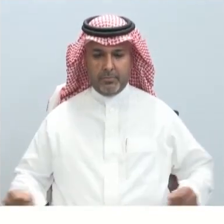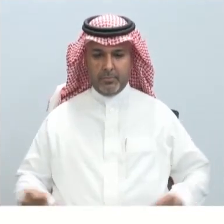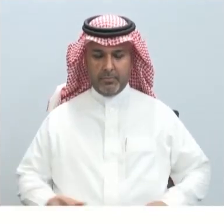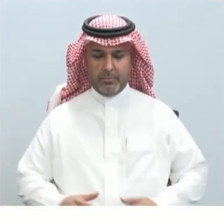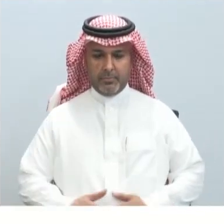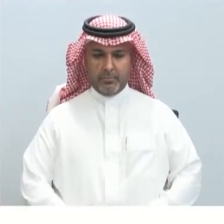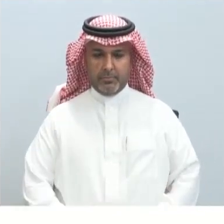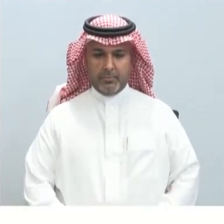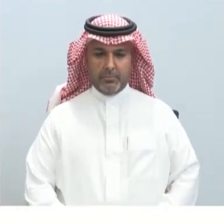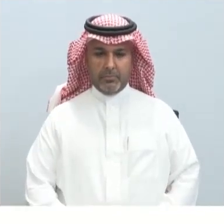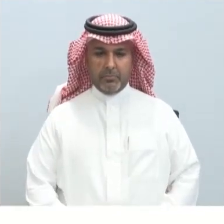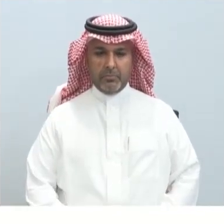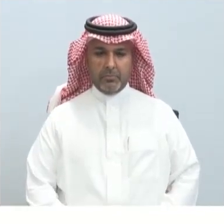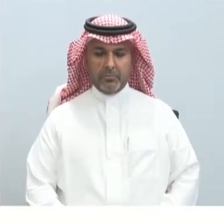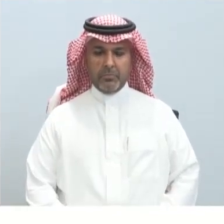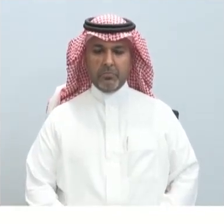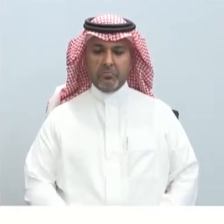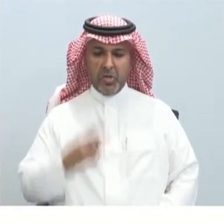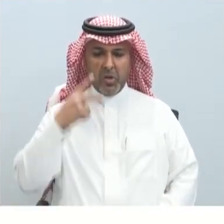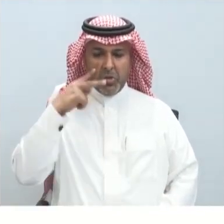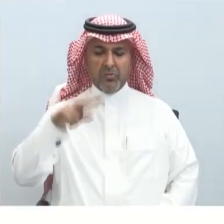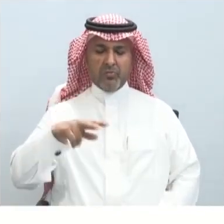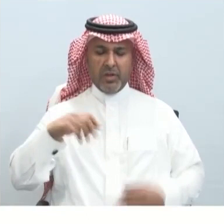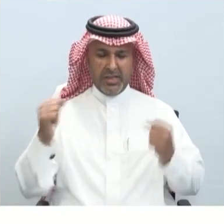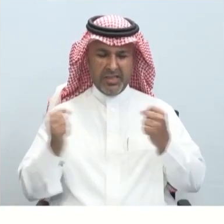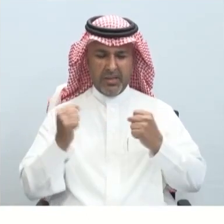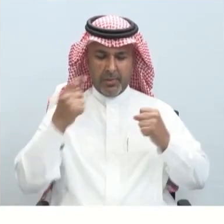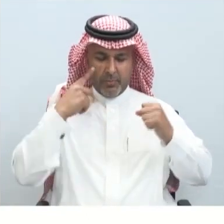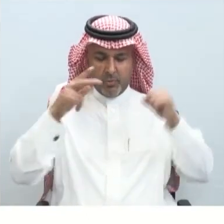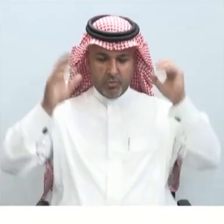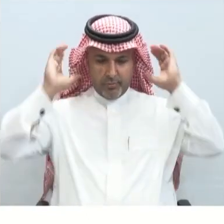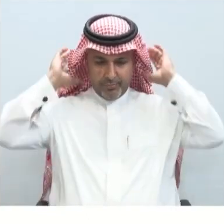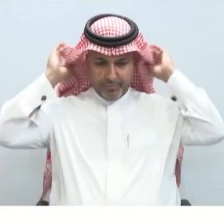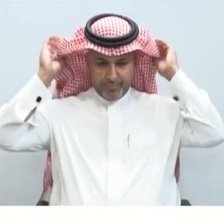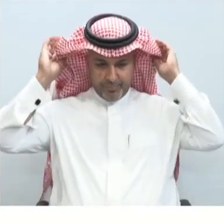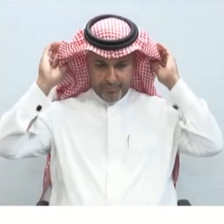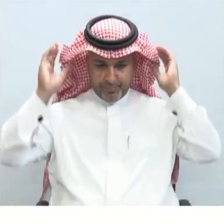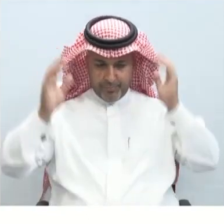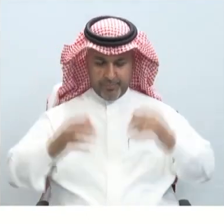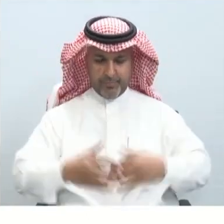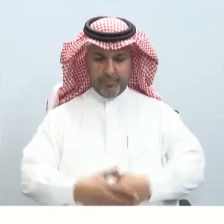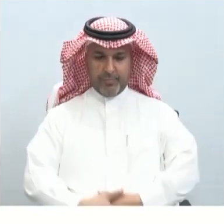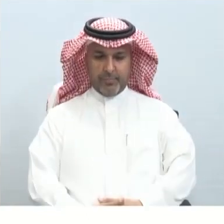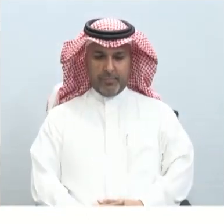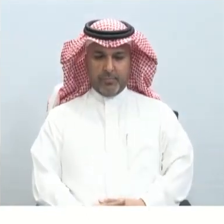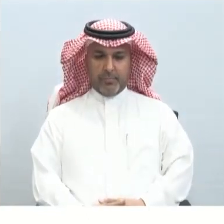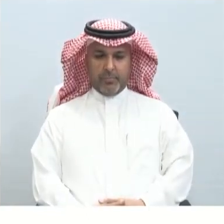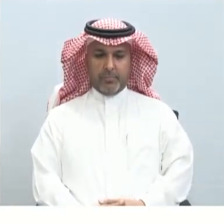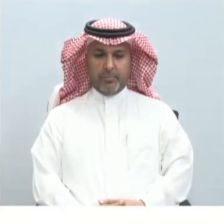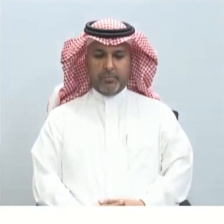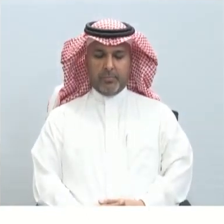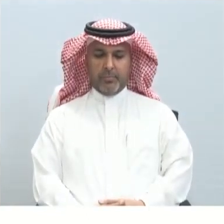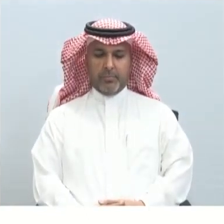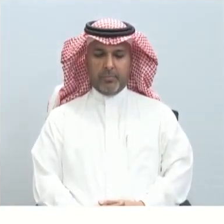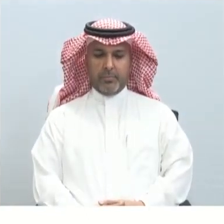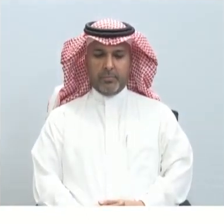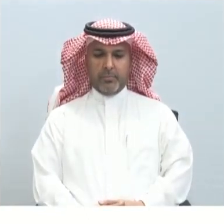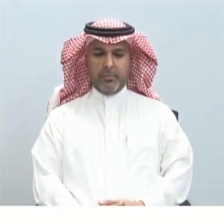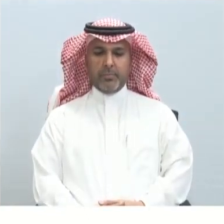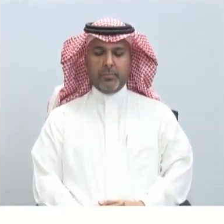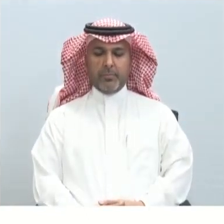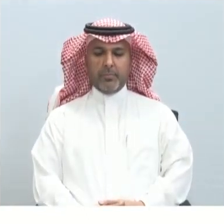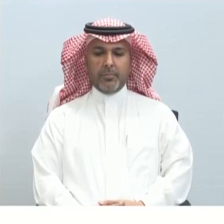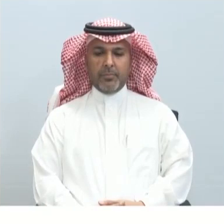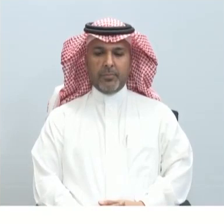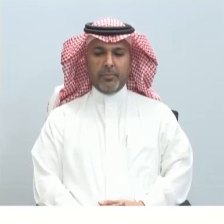شيء جديد صراحه لكن خلونا نشوف الانشطه ايضا الموجوده عندنا في بعد هذا المثال قال لك اوجد كل ما